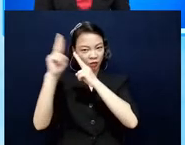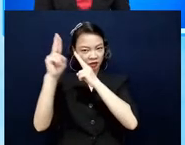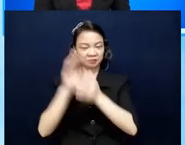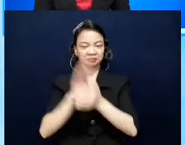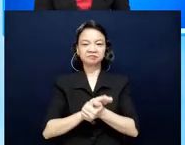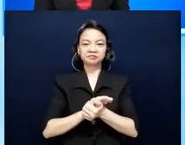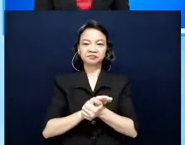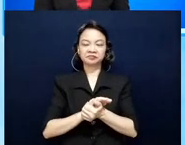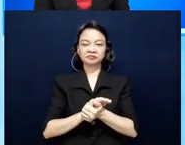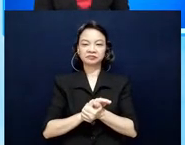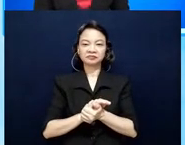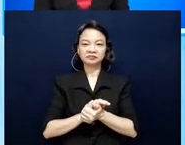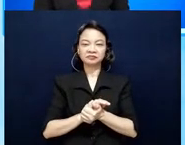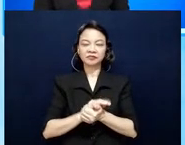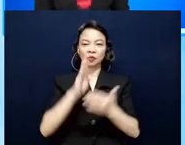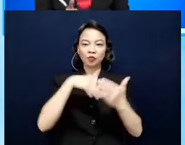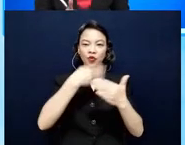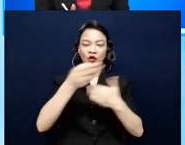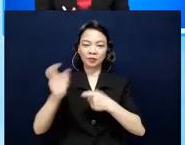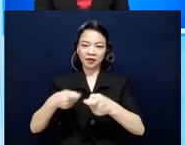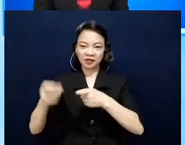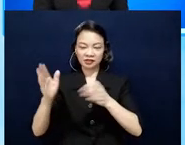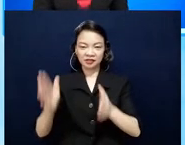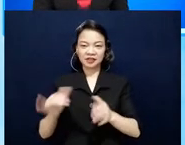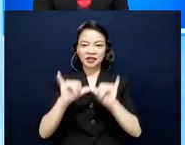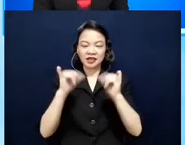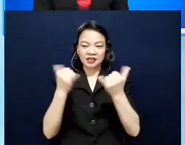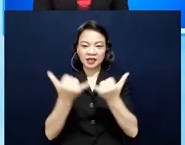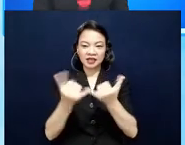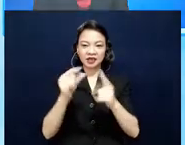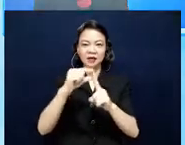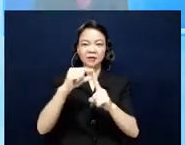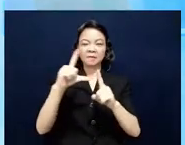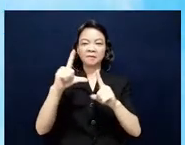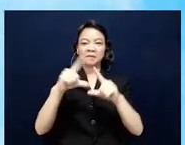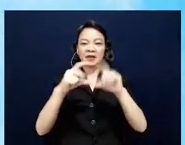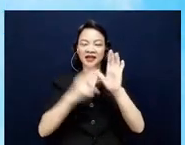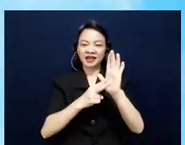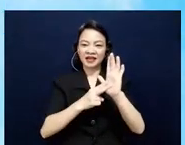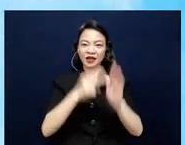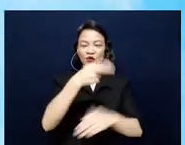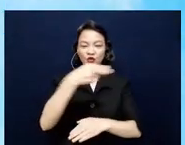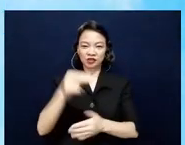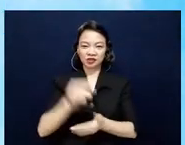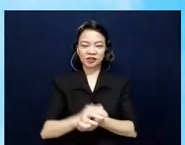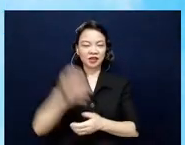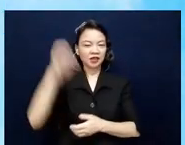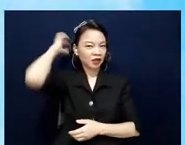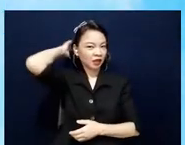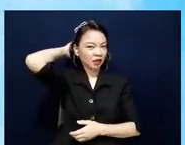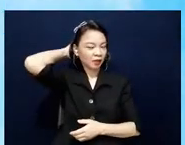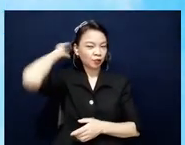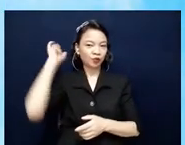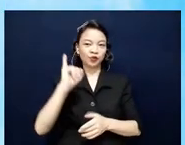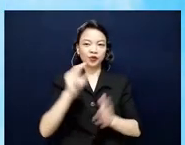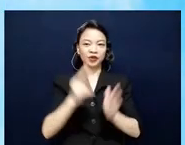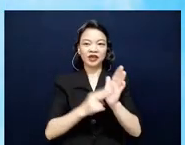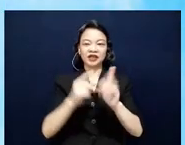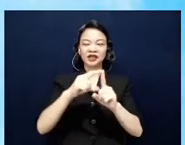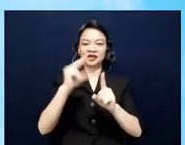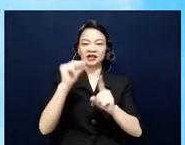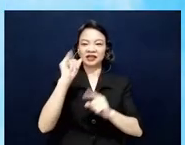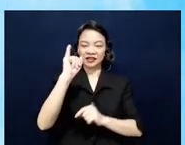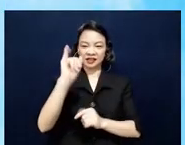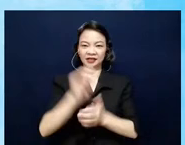Program Manager Yayasan Plan Internasional Indonesia, Ibu Indri Oktaviani. Yang kami